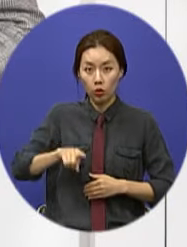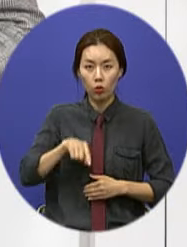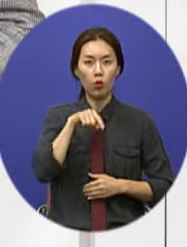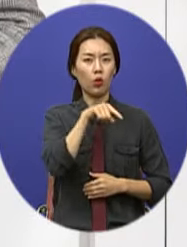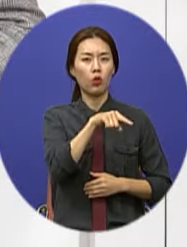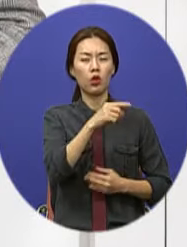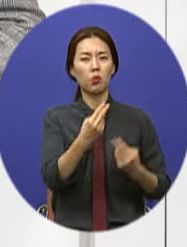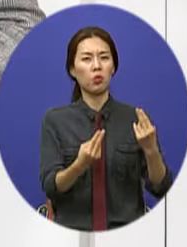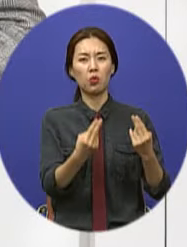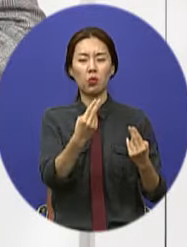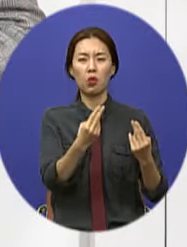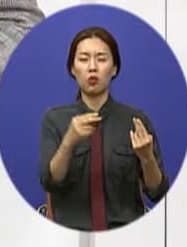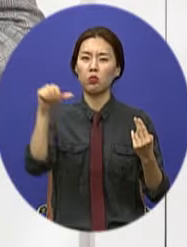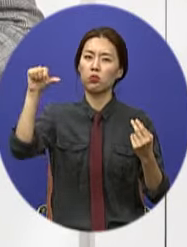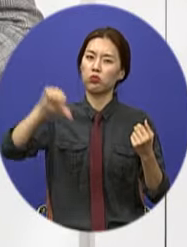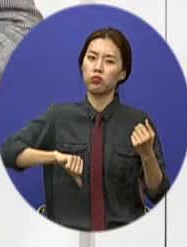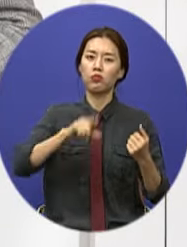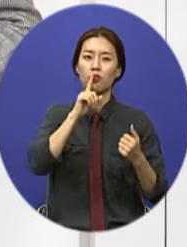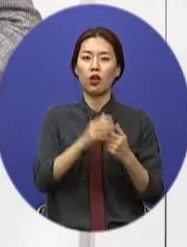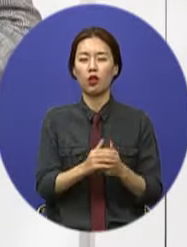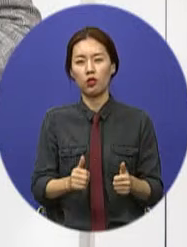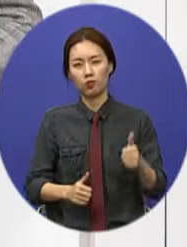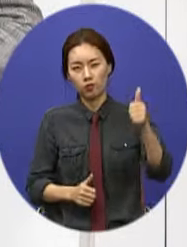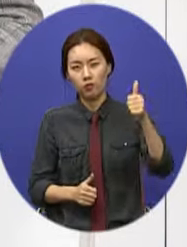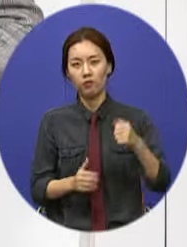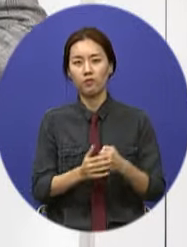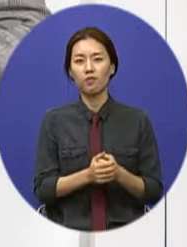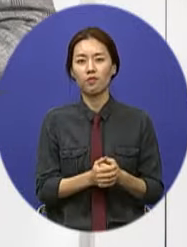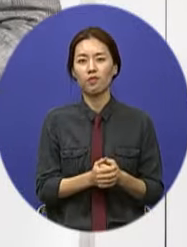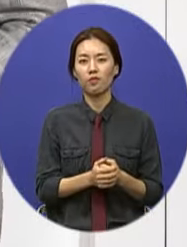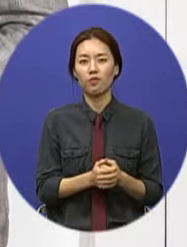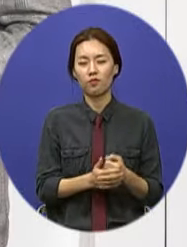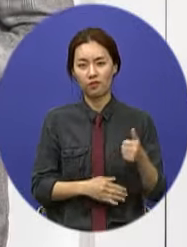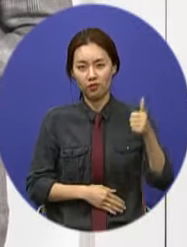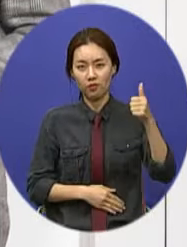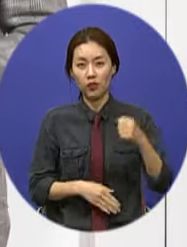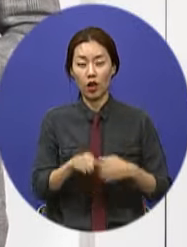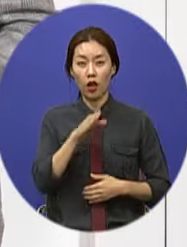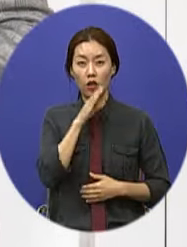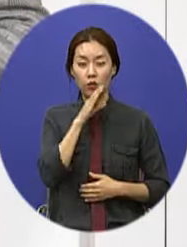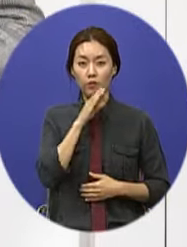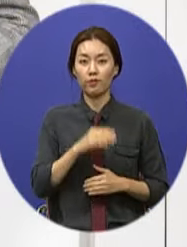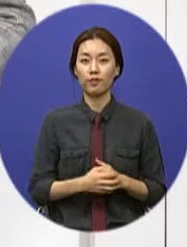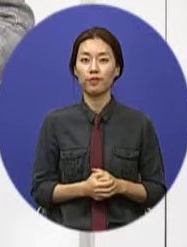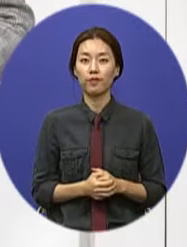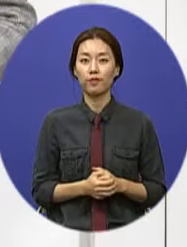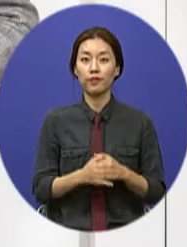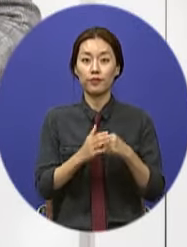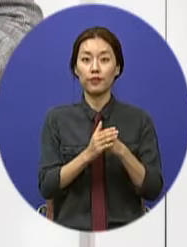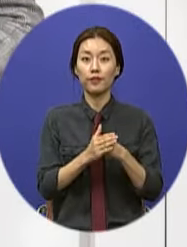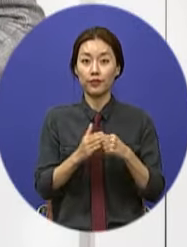남해만큼 좋은 데가 썩 그리 많지 않다고 그래요. 맞아요. 아니, 정말입니다. 그래요. 그러니까